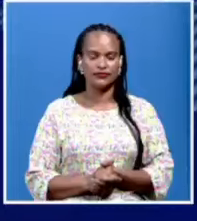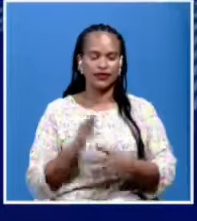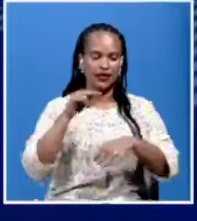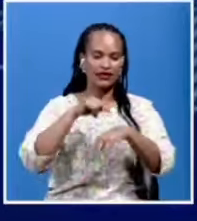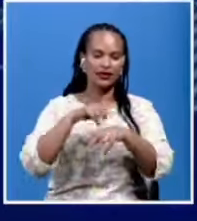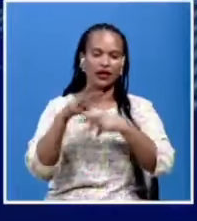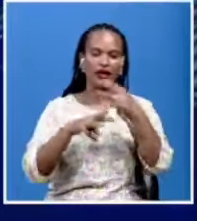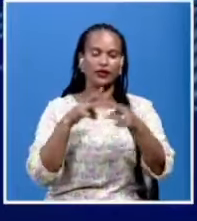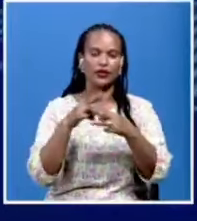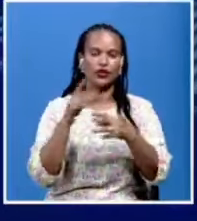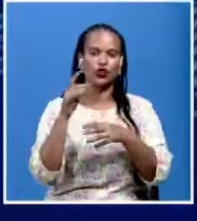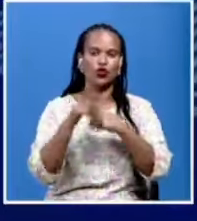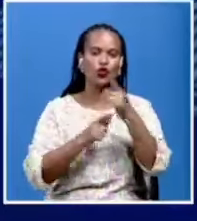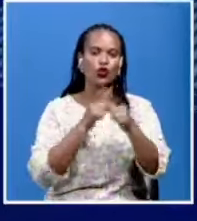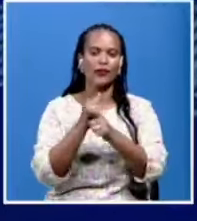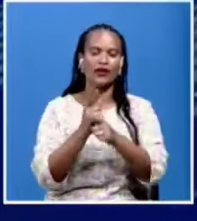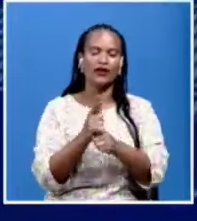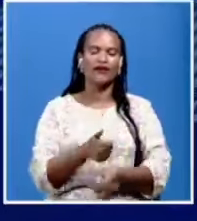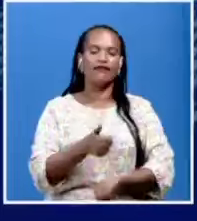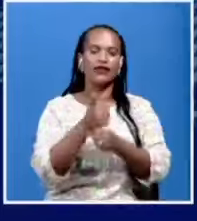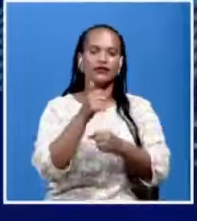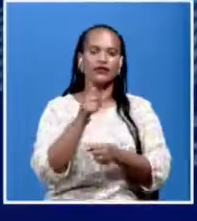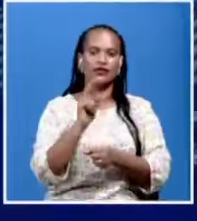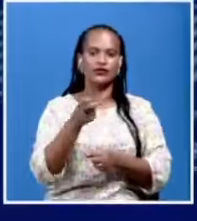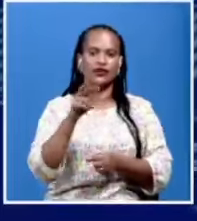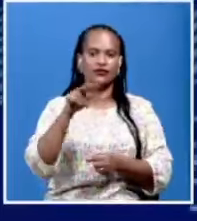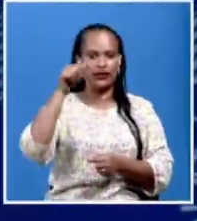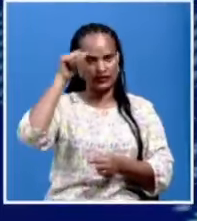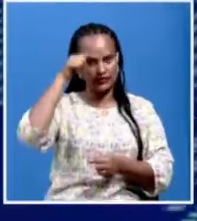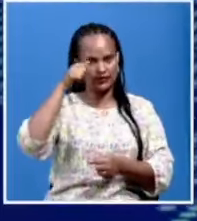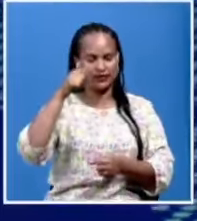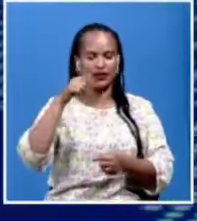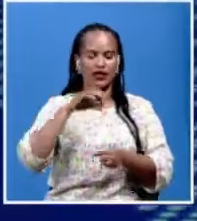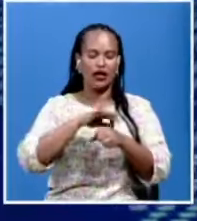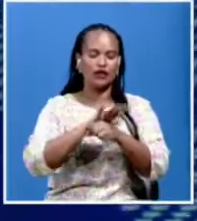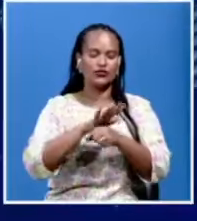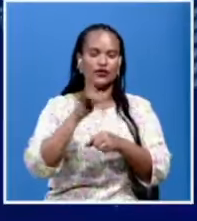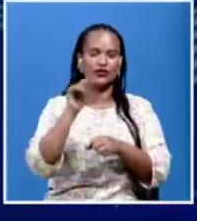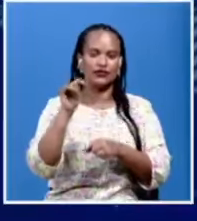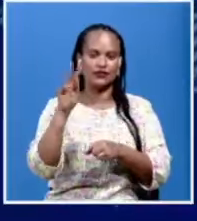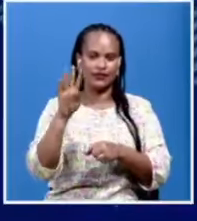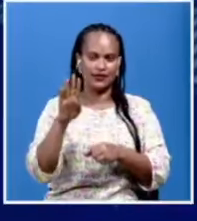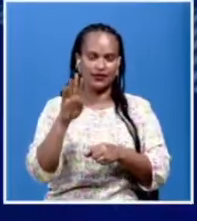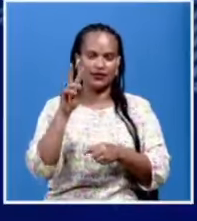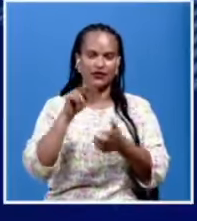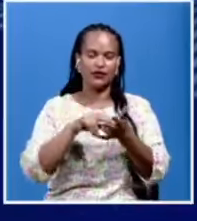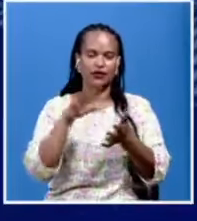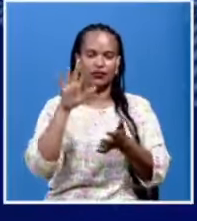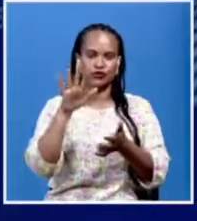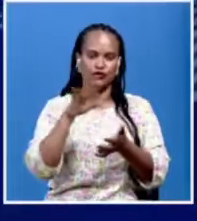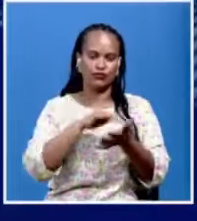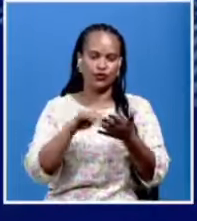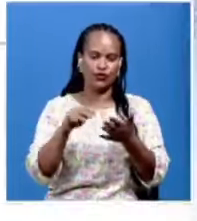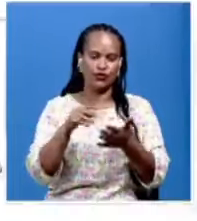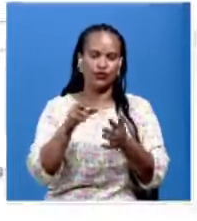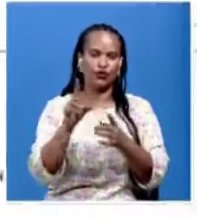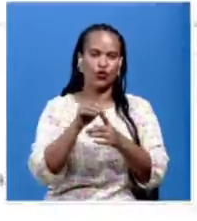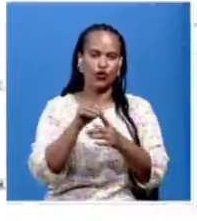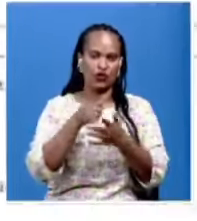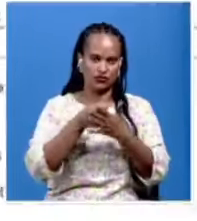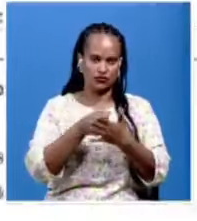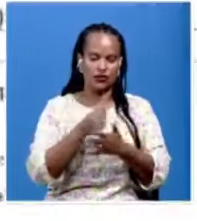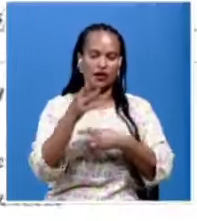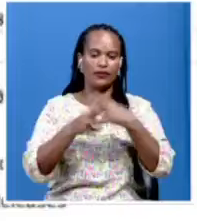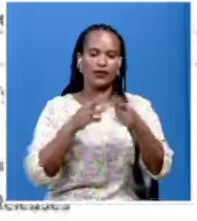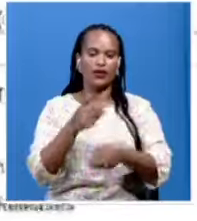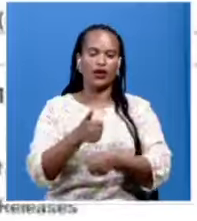ትካል ዓለም ለኸ ግሎባል ፈንድ ሕማም ኤች ኣይቪ ኤድስን ዓሶን ቲቪ ንምክልኻል 2.5 ሚልዮን ዶላር ኣጽዲቕሎም ትካል ዓለም